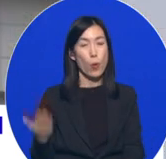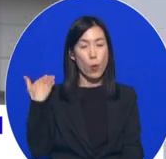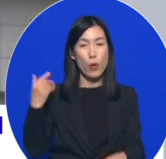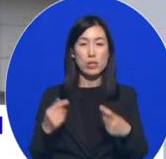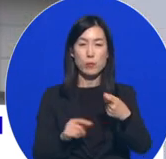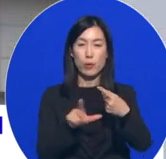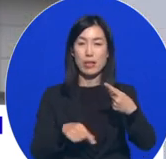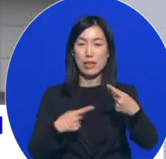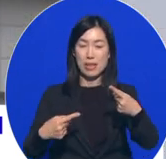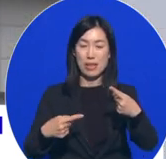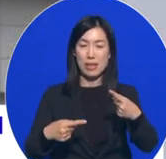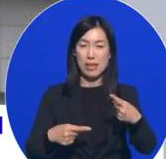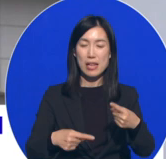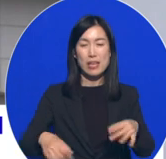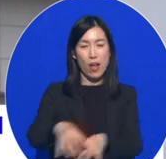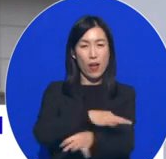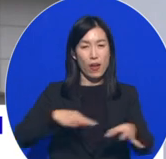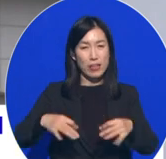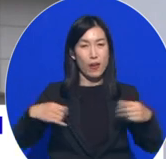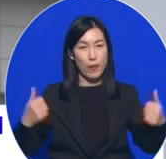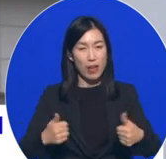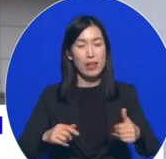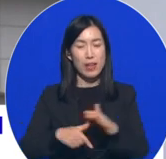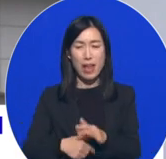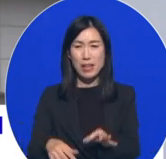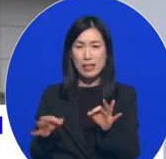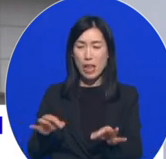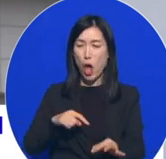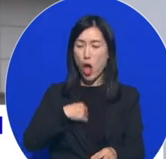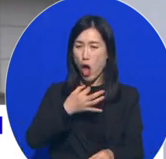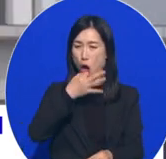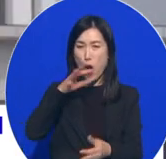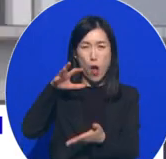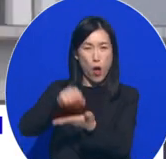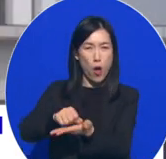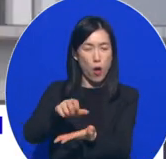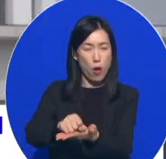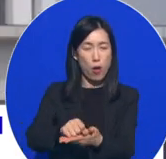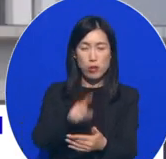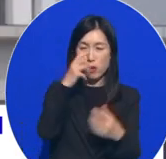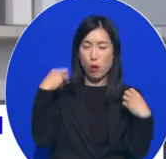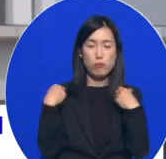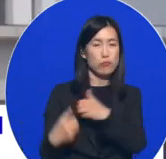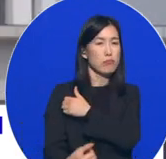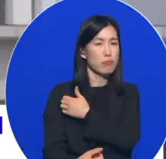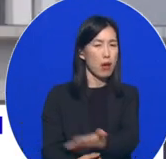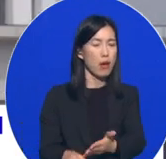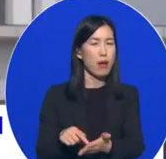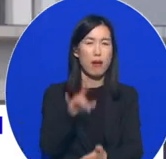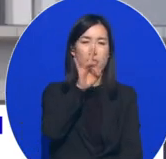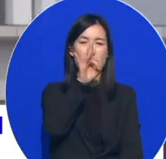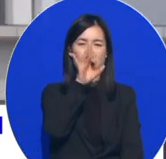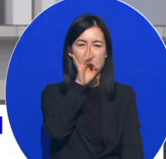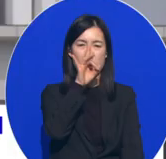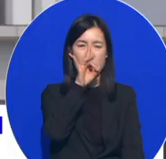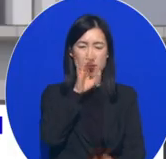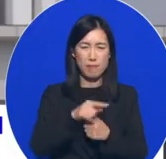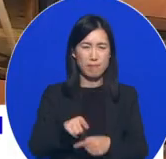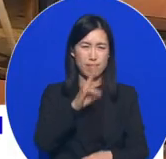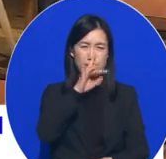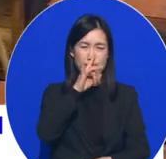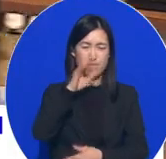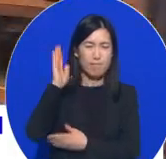1일에 열린 비상경제 민생 회의에서 은행의 독과점 행태를 정부가 방치해서는 절대 안된다며 강하게